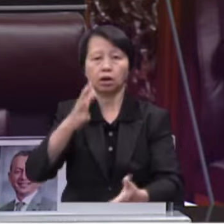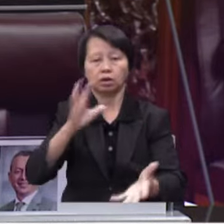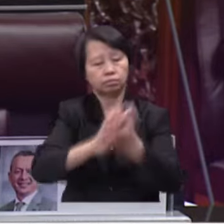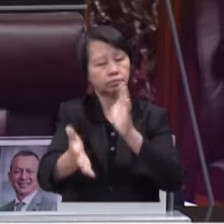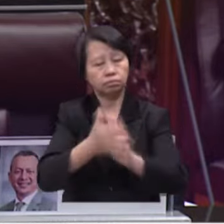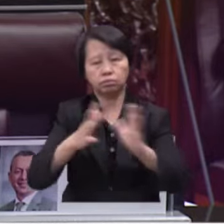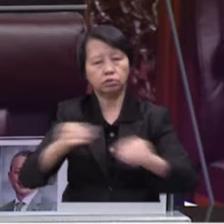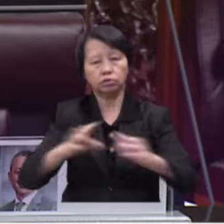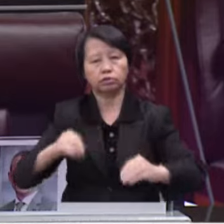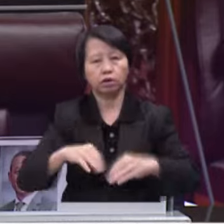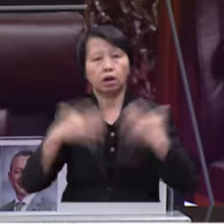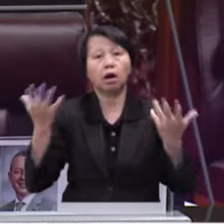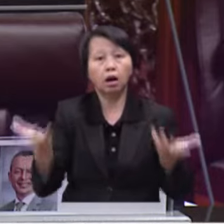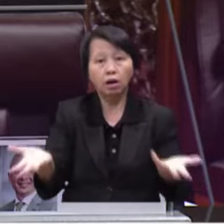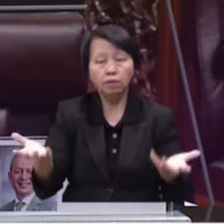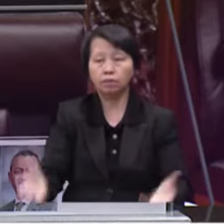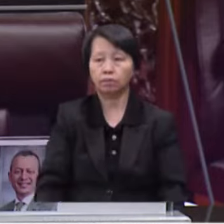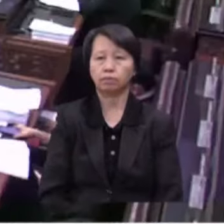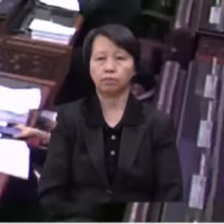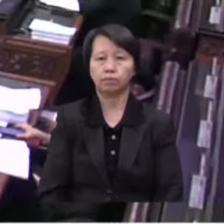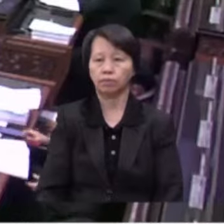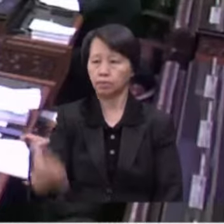selesaikan terima kasih